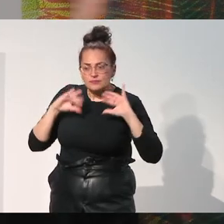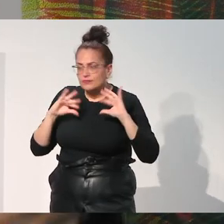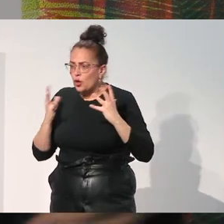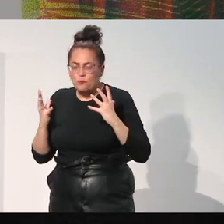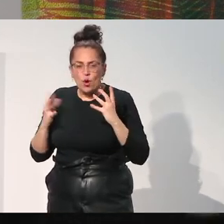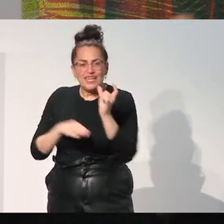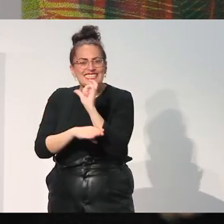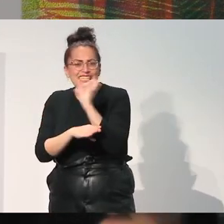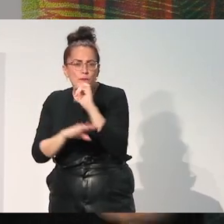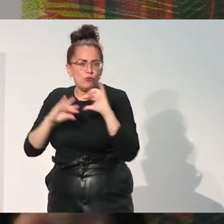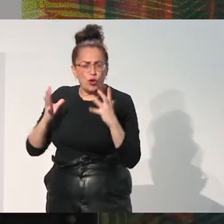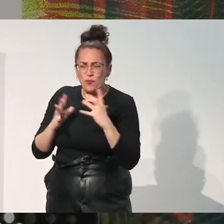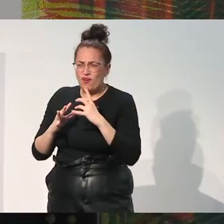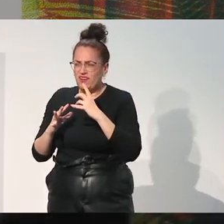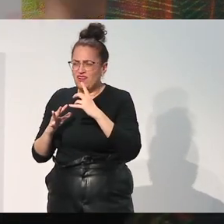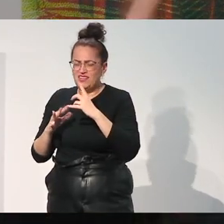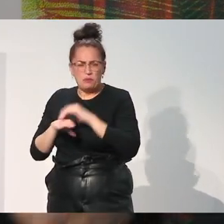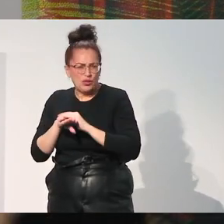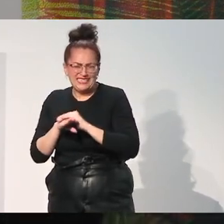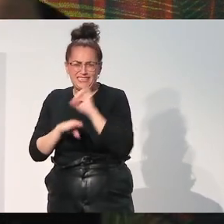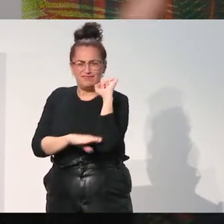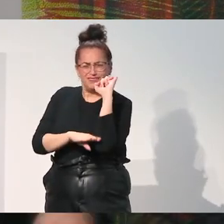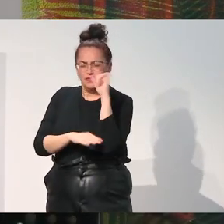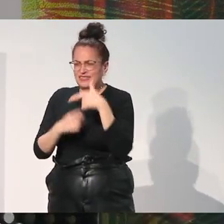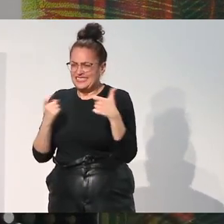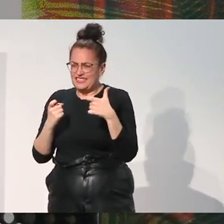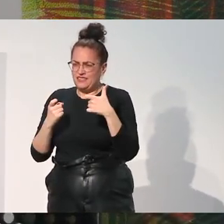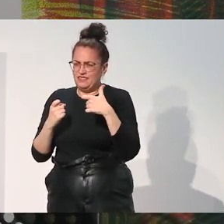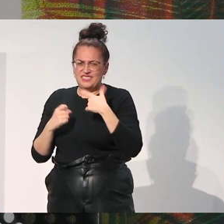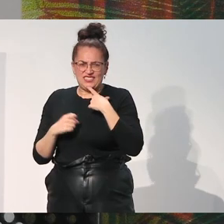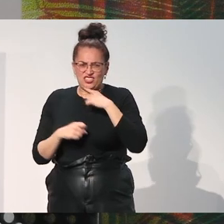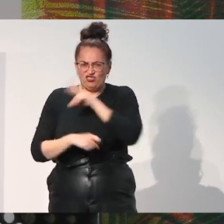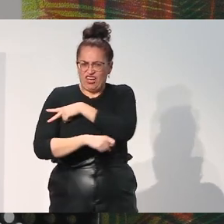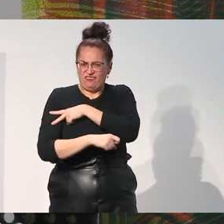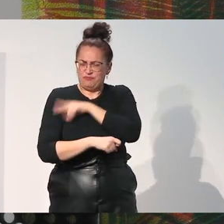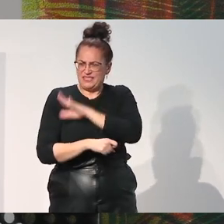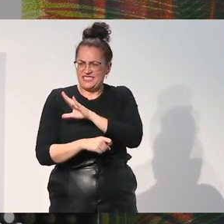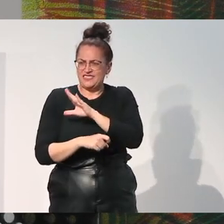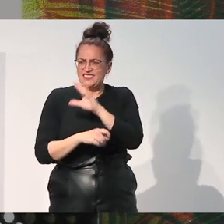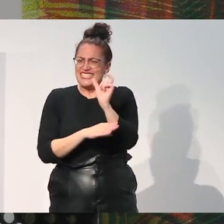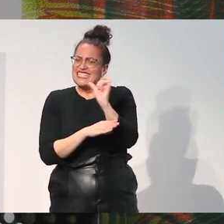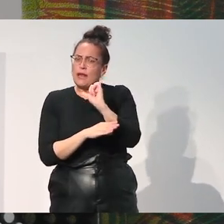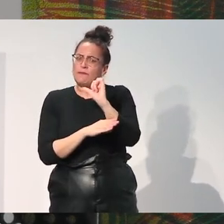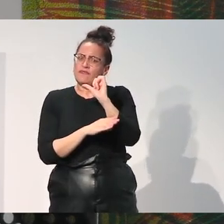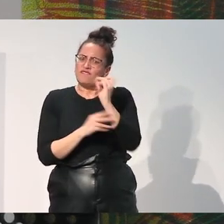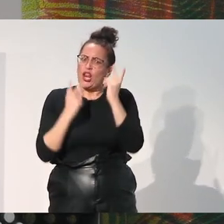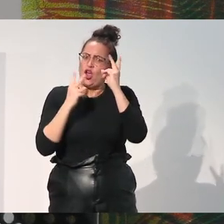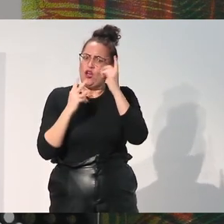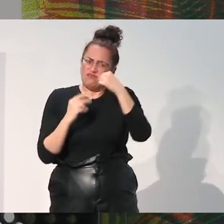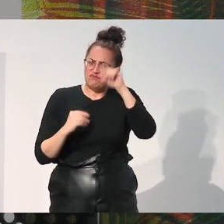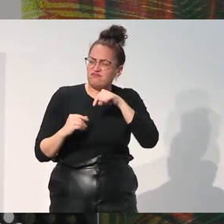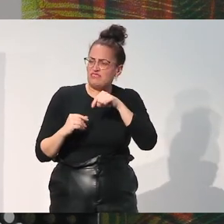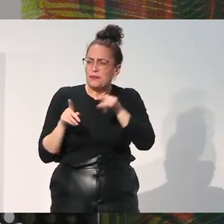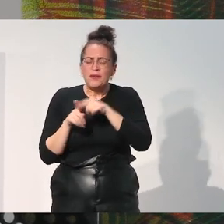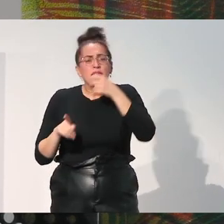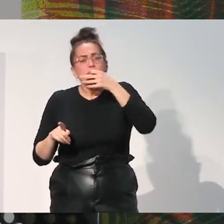les saints, alors qu'il est communiste et qu'il n'était pas du tout croyant, mais les cinq piliers de l'islam, les grands chefs religieux musulmans. J'ai découvert un autre livre qu'il avait appelé Nos ancêtres les Bougnoules. Donc,